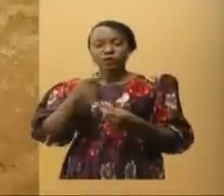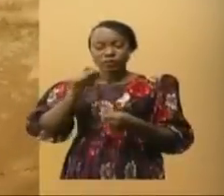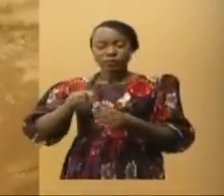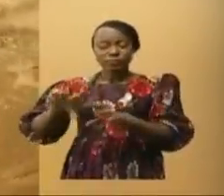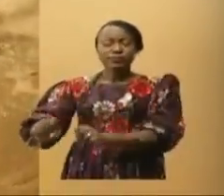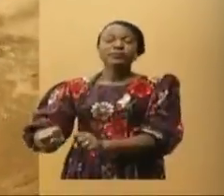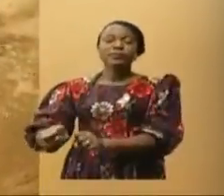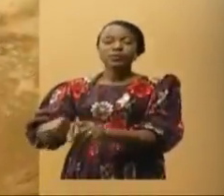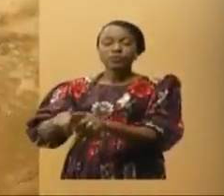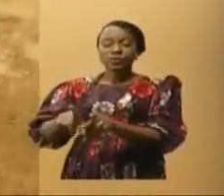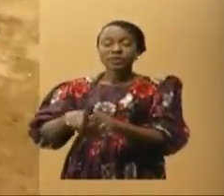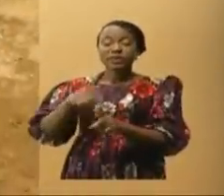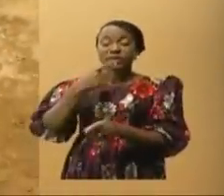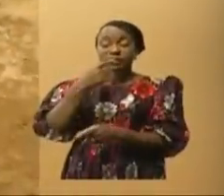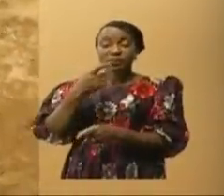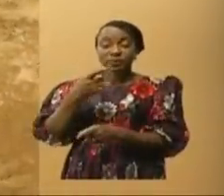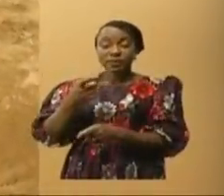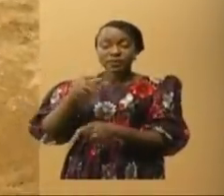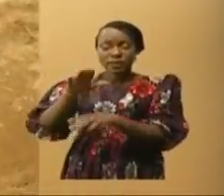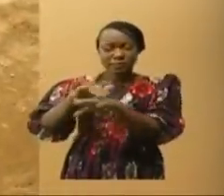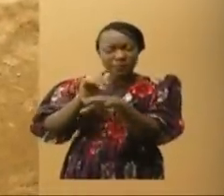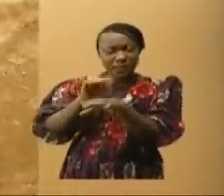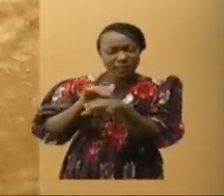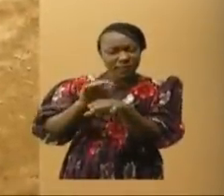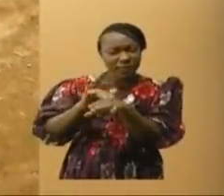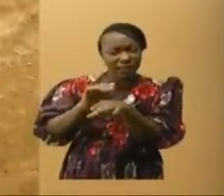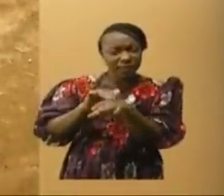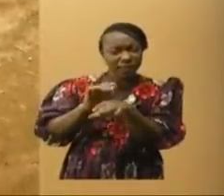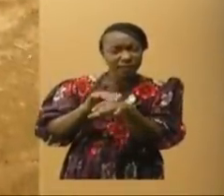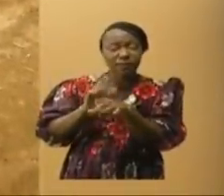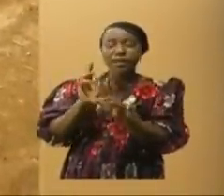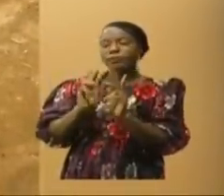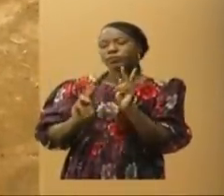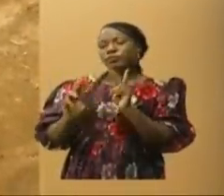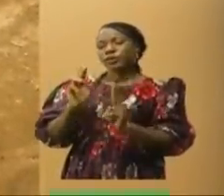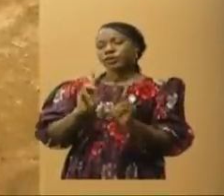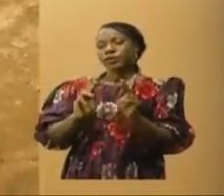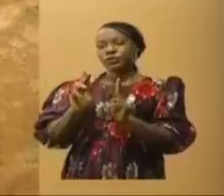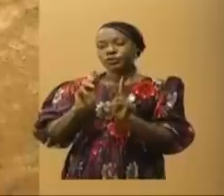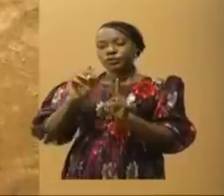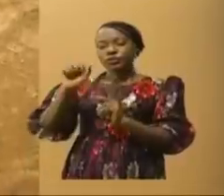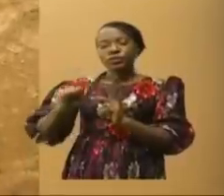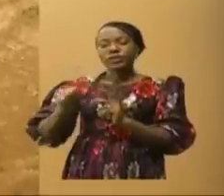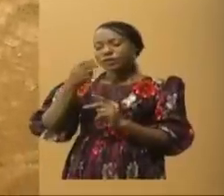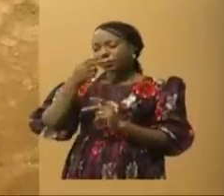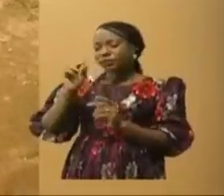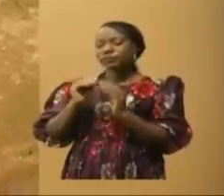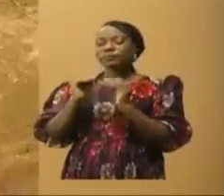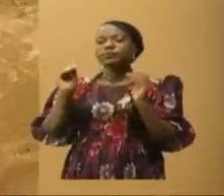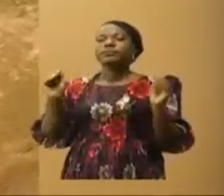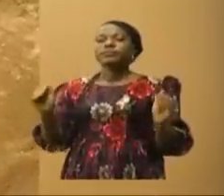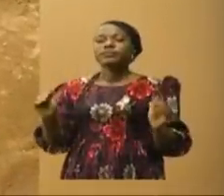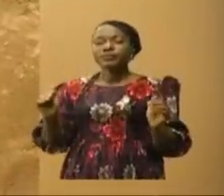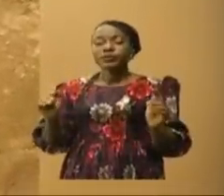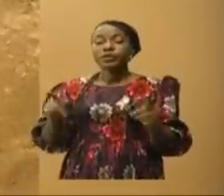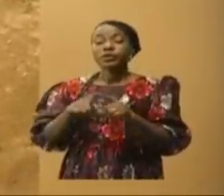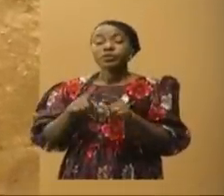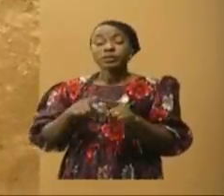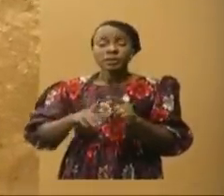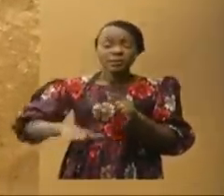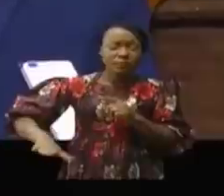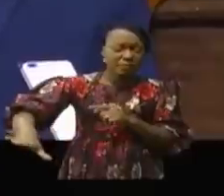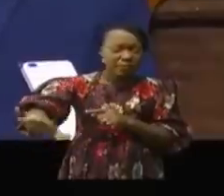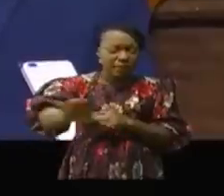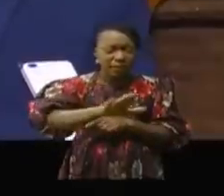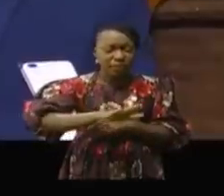Je voudrais appeler particulièrement notre population d'ici Kivu au calme. Je me réjouis que si l'ensemble de la